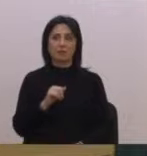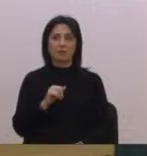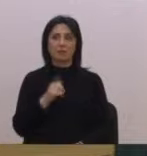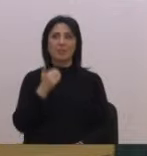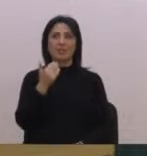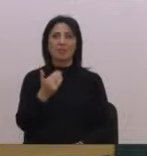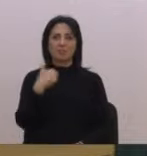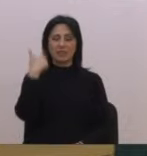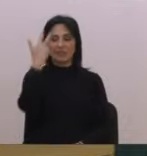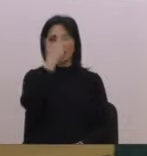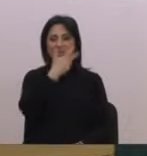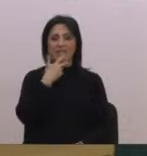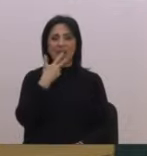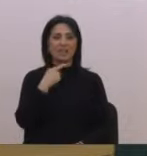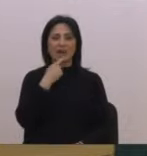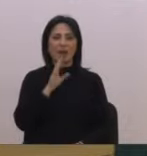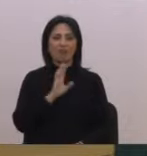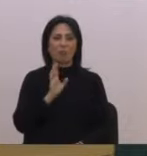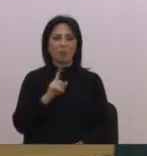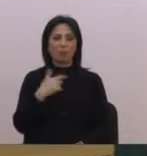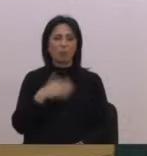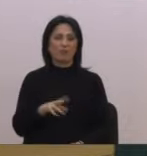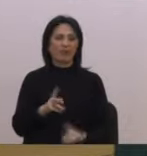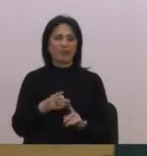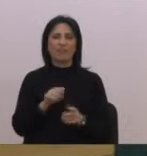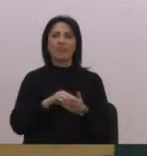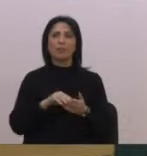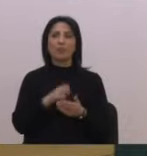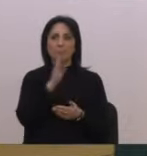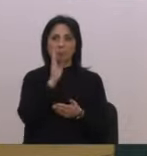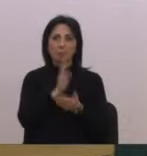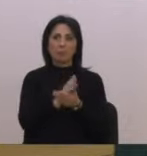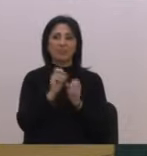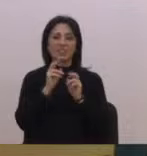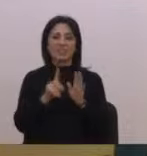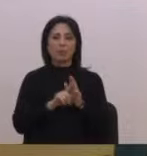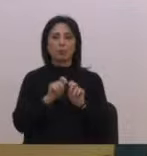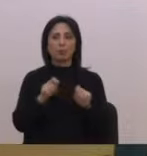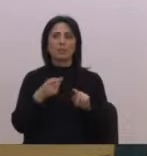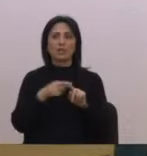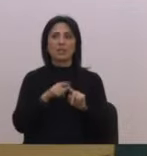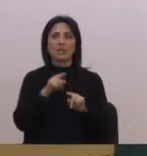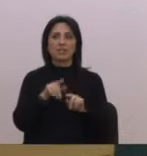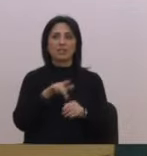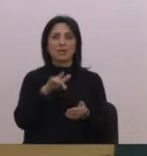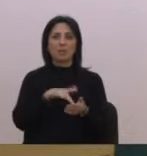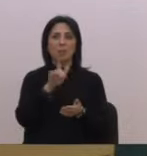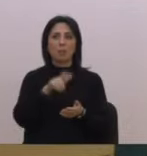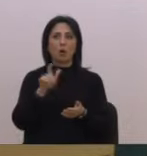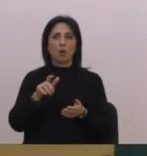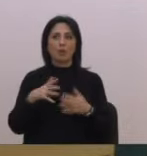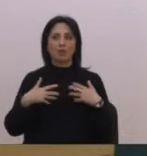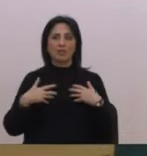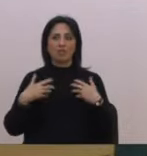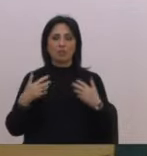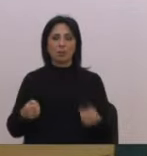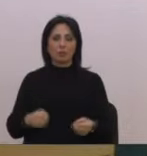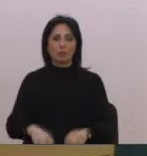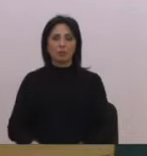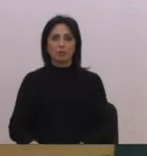მის იერსახეზე რომ აღარაფერი ვთქვათ ვიმეორებ პირდაპირ საფრთხეს უქმნის ეს მოქალაქეების ჯანმრთელობას